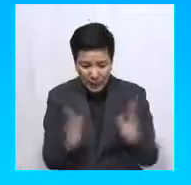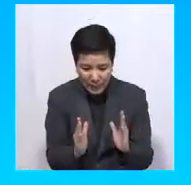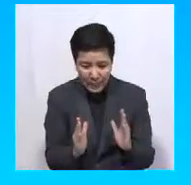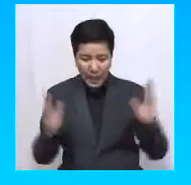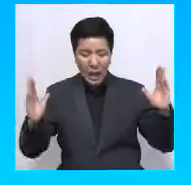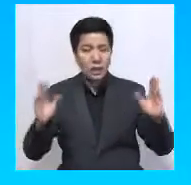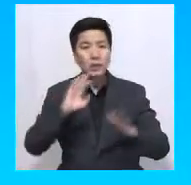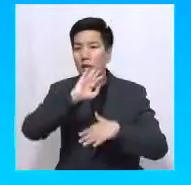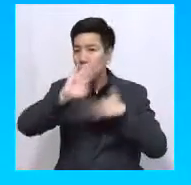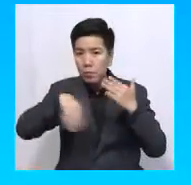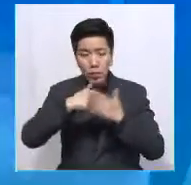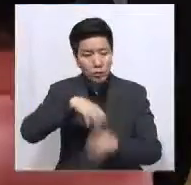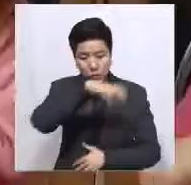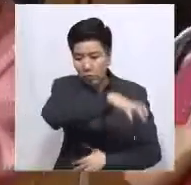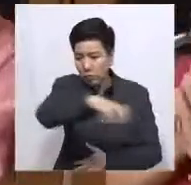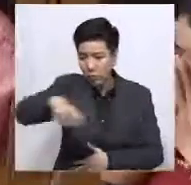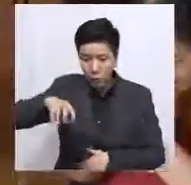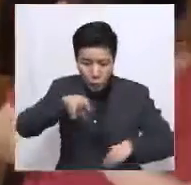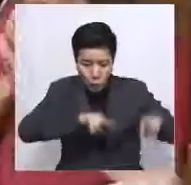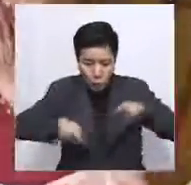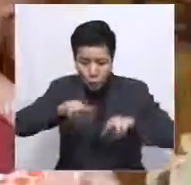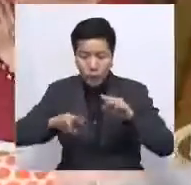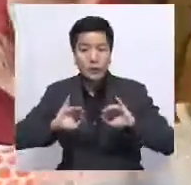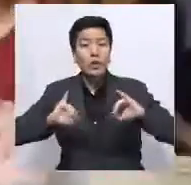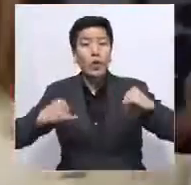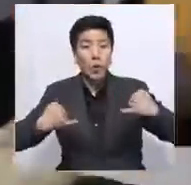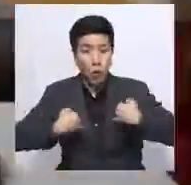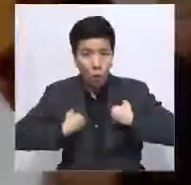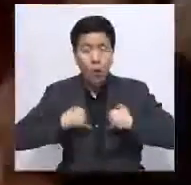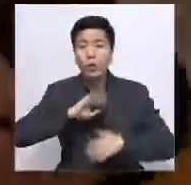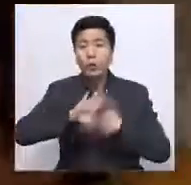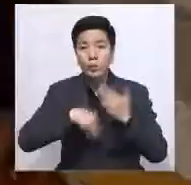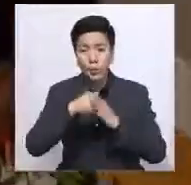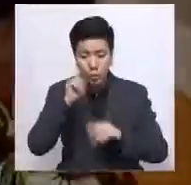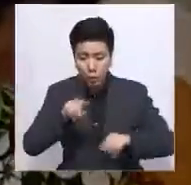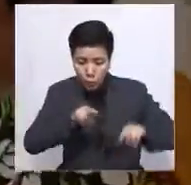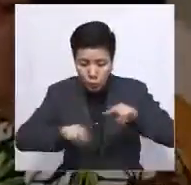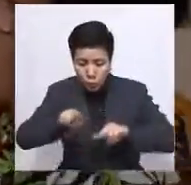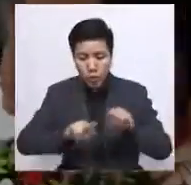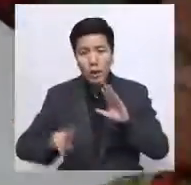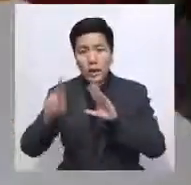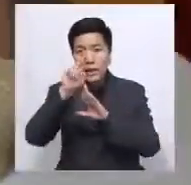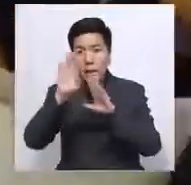เล็กและขนาดใหญ่ทั้งหมดด้วยรวมถึงขอความร่วมมือเจ้าของอาคารทุกประเภทนะคะให้ตรวจส